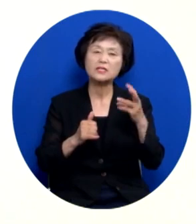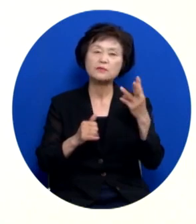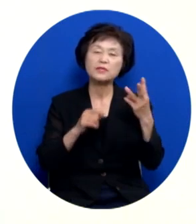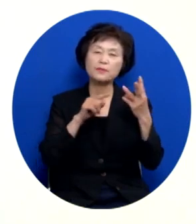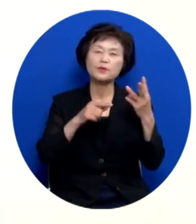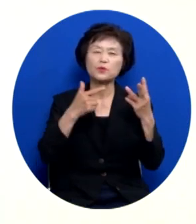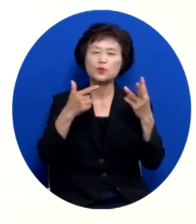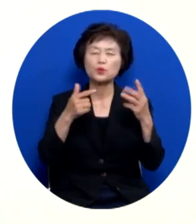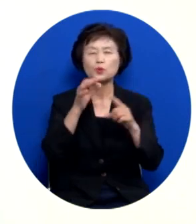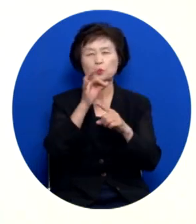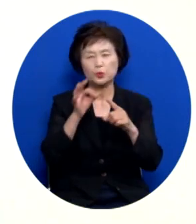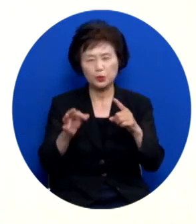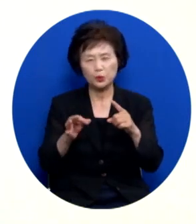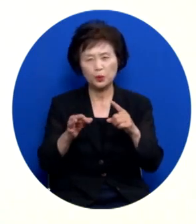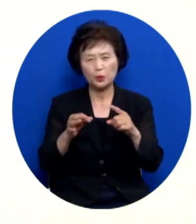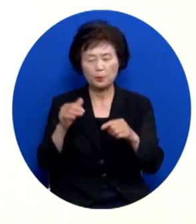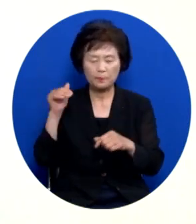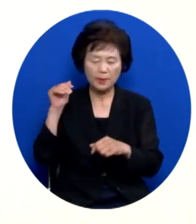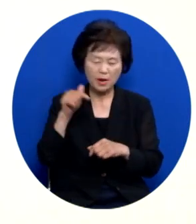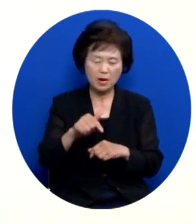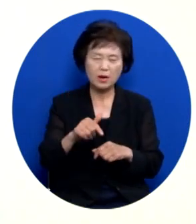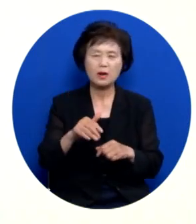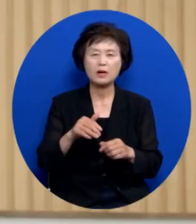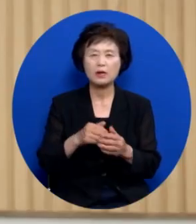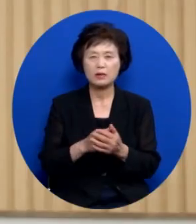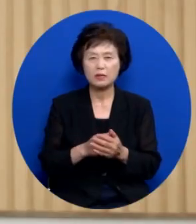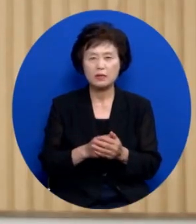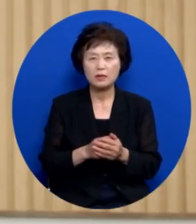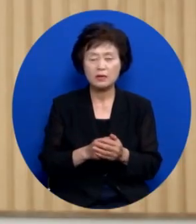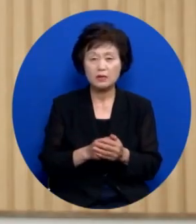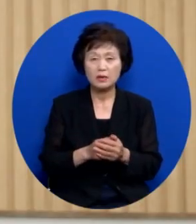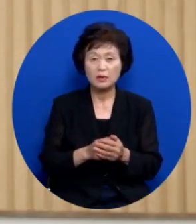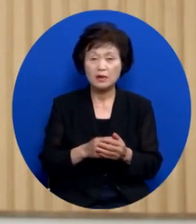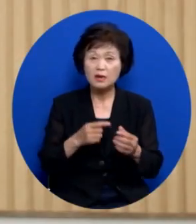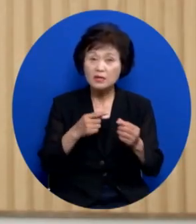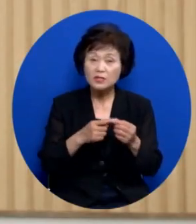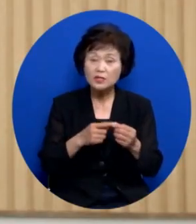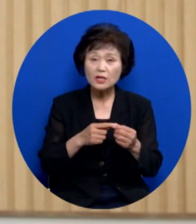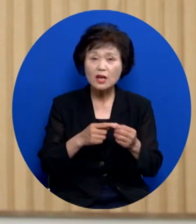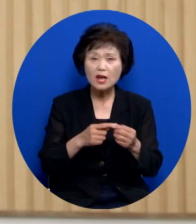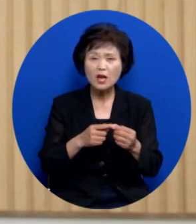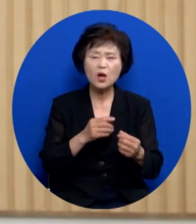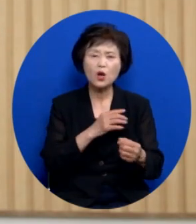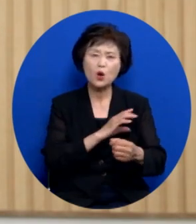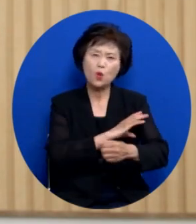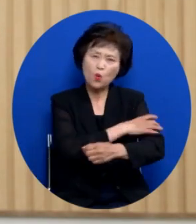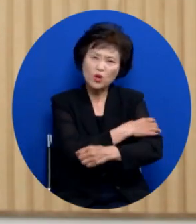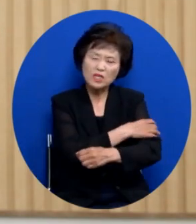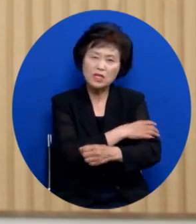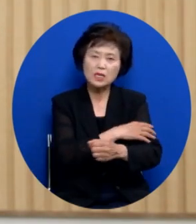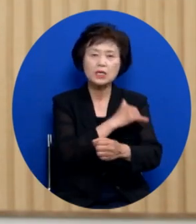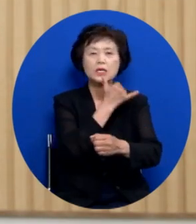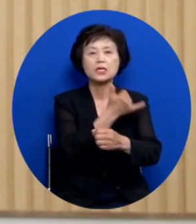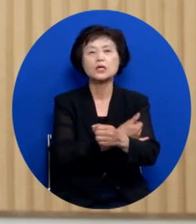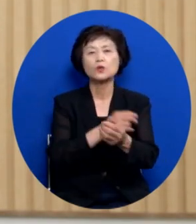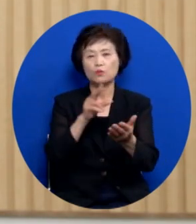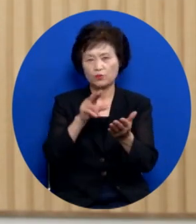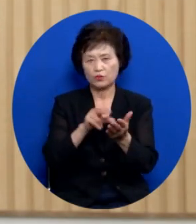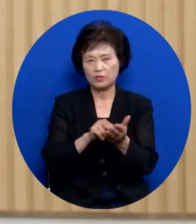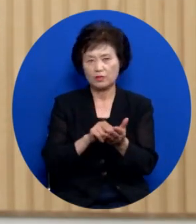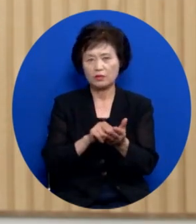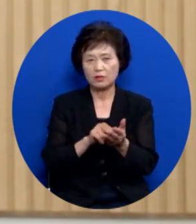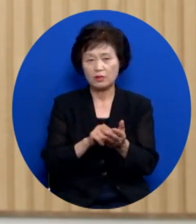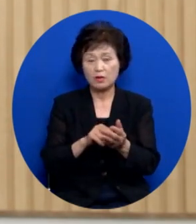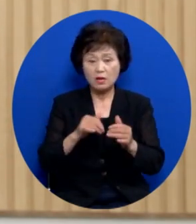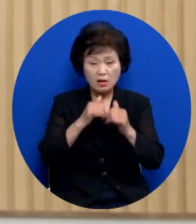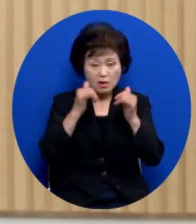23.6%로 역대 최저치였다고 합니다. 첫째로는 권위와 인권의 문제입니다.